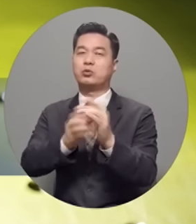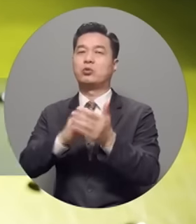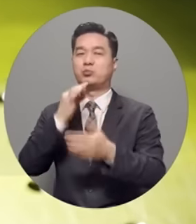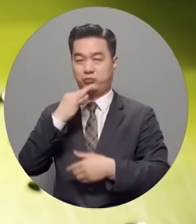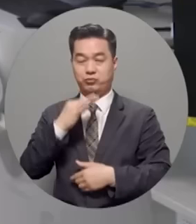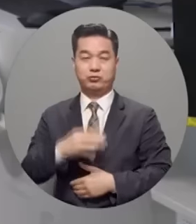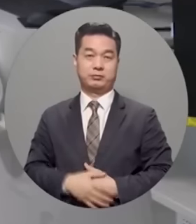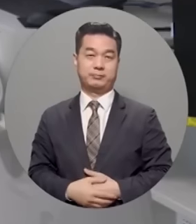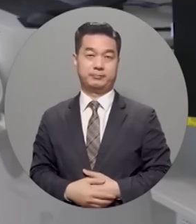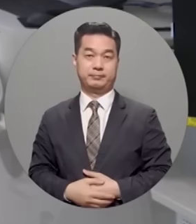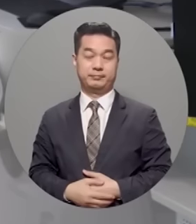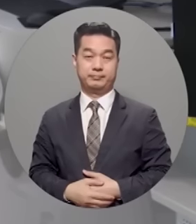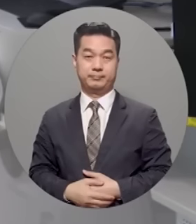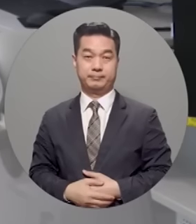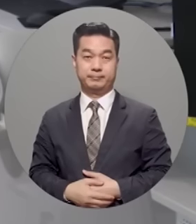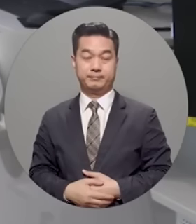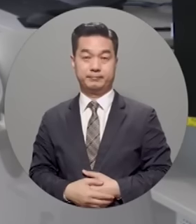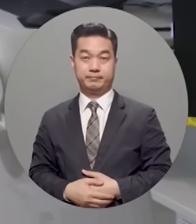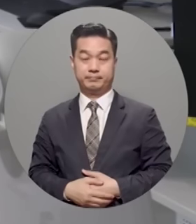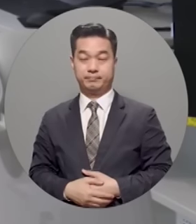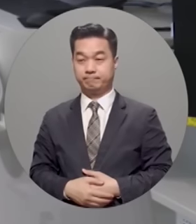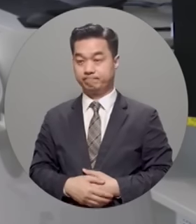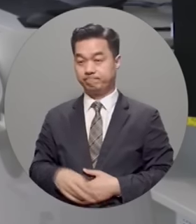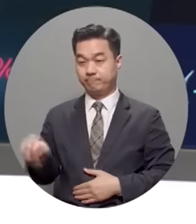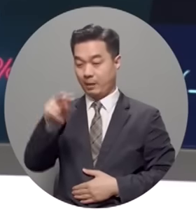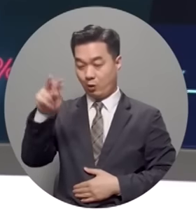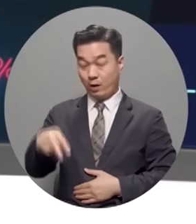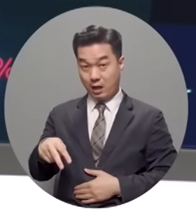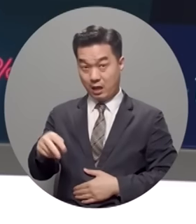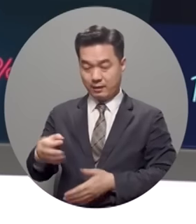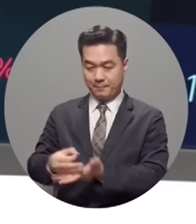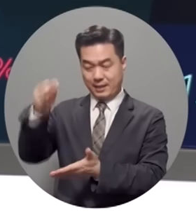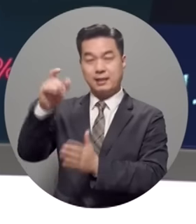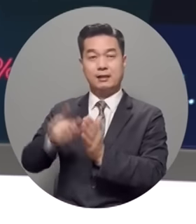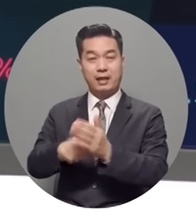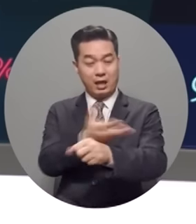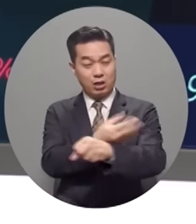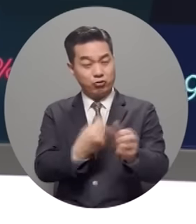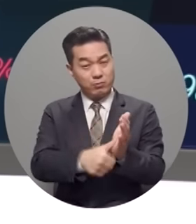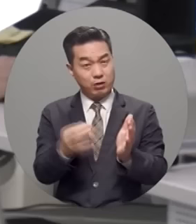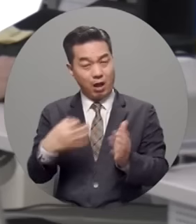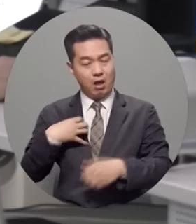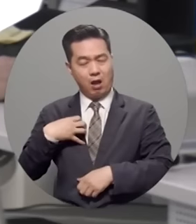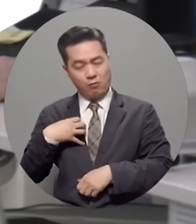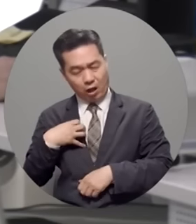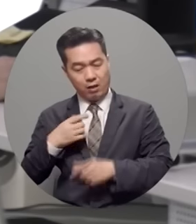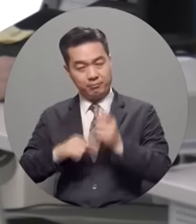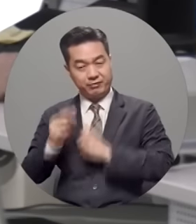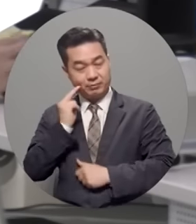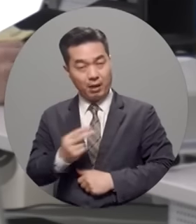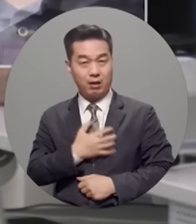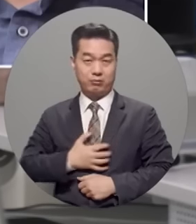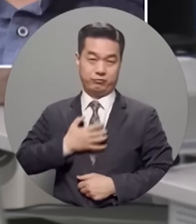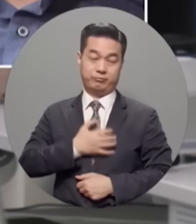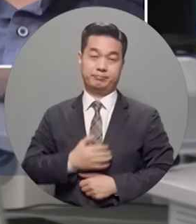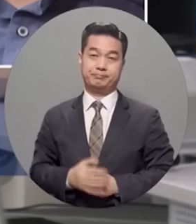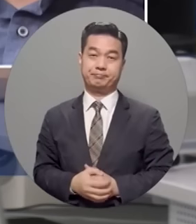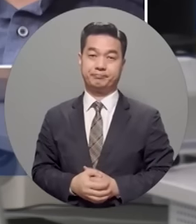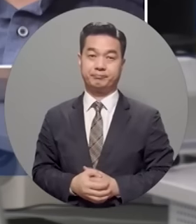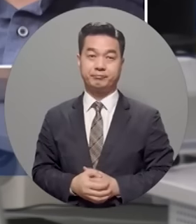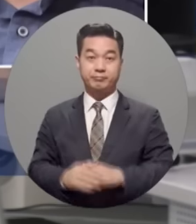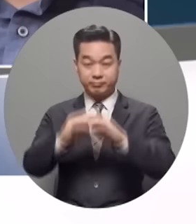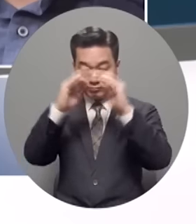돼요. 고환율이 장기화될 경우 껑충 뛴 수입 물가가 안 그래도 높은 물가를 더 자극할 수 있습니다. 전반적으로